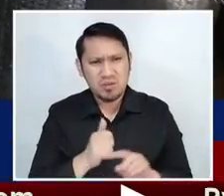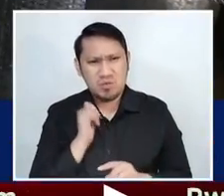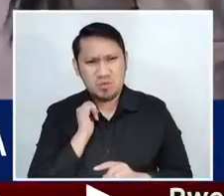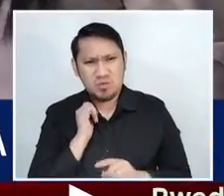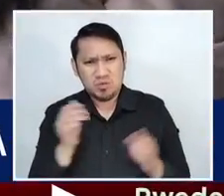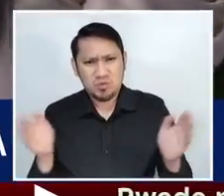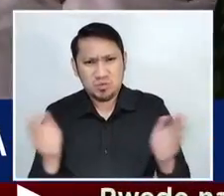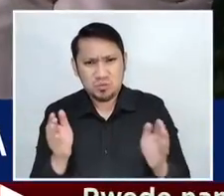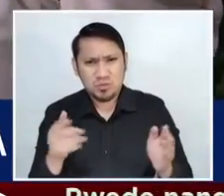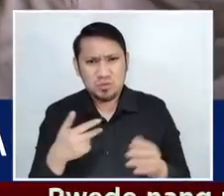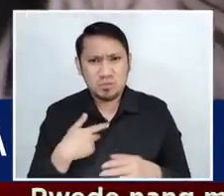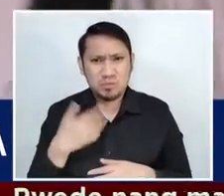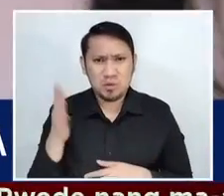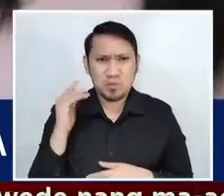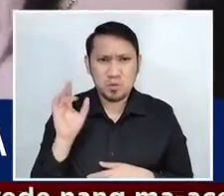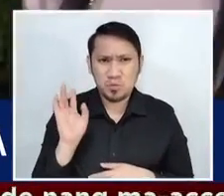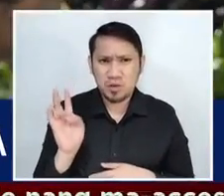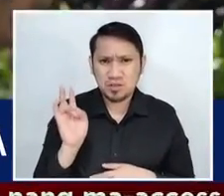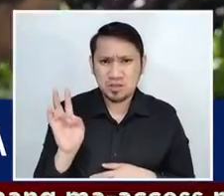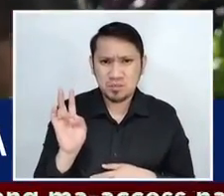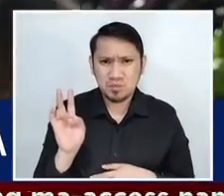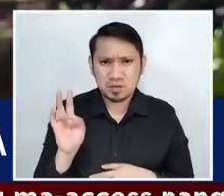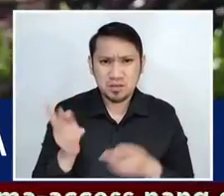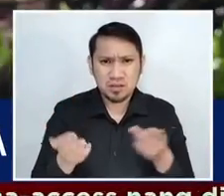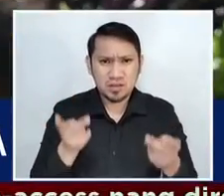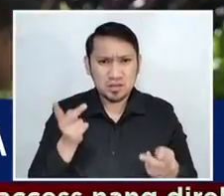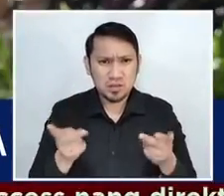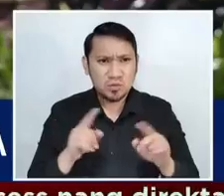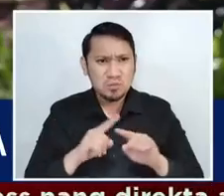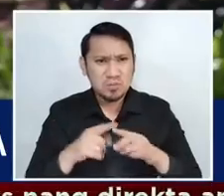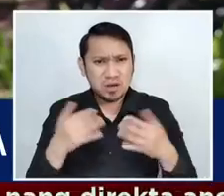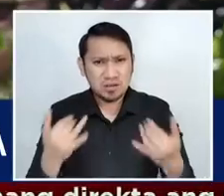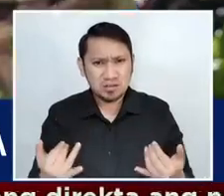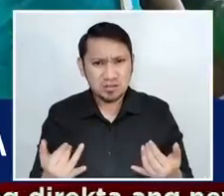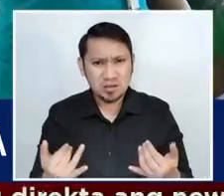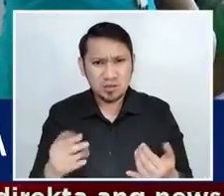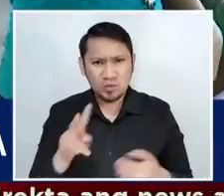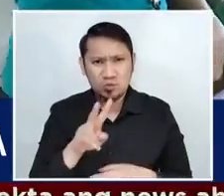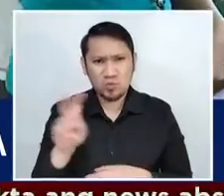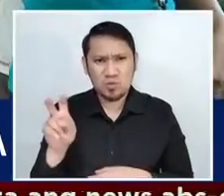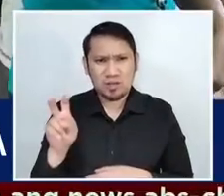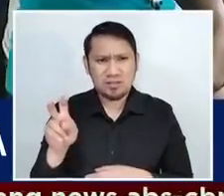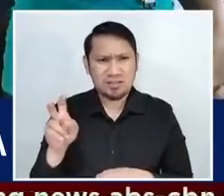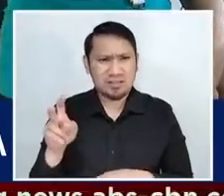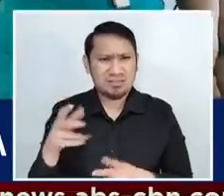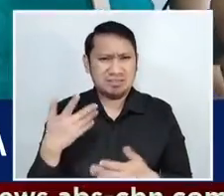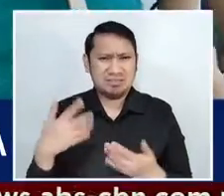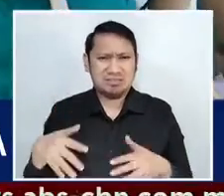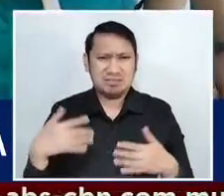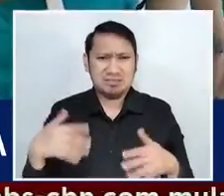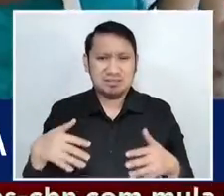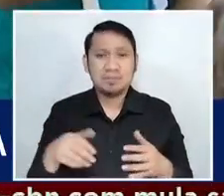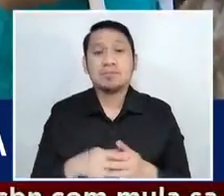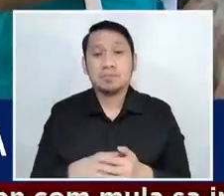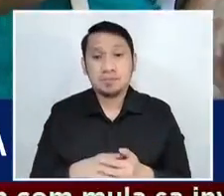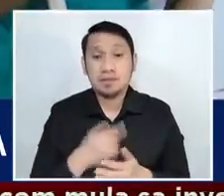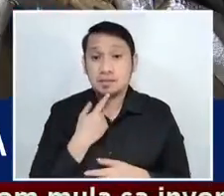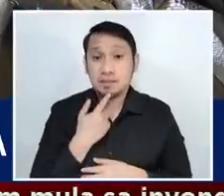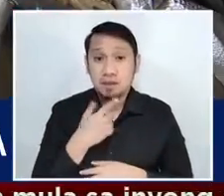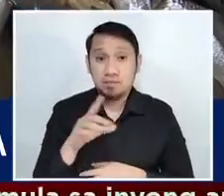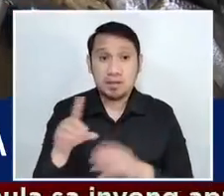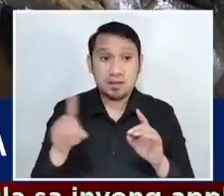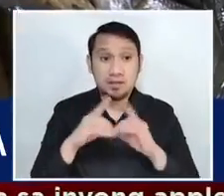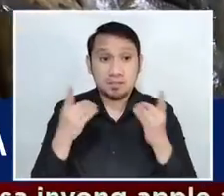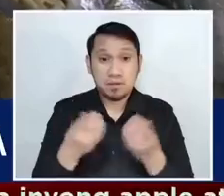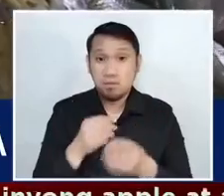ba, 170 lang ang kilo. E ngayon, 2+. Sa price monitoring ng Department of